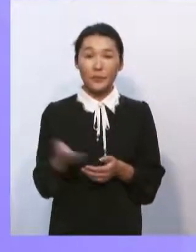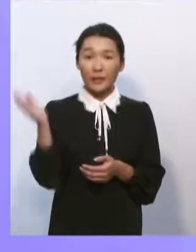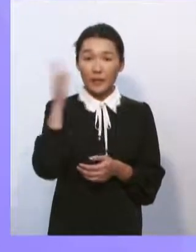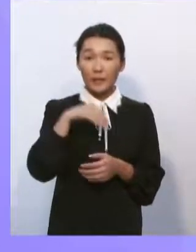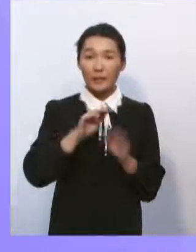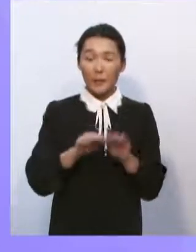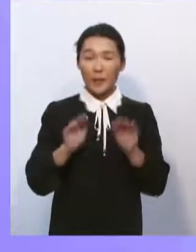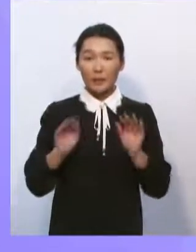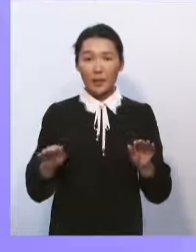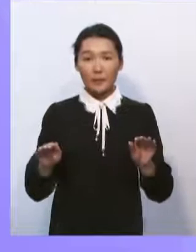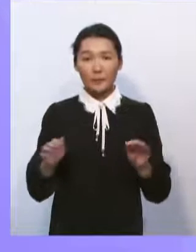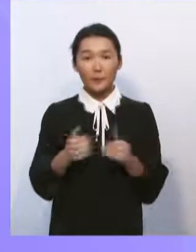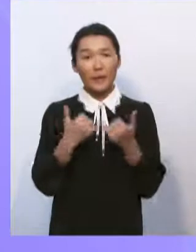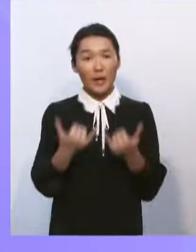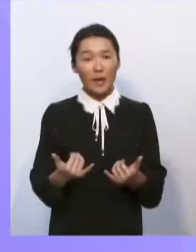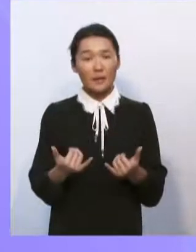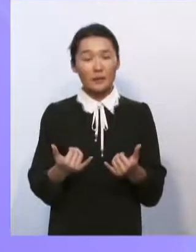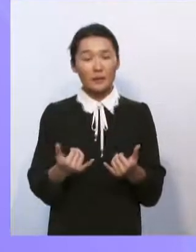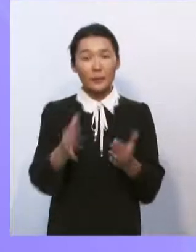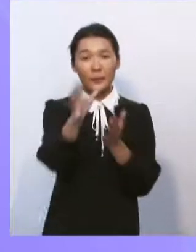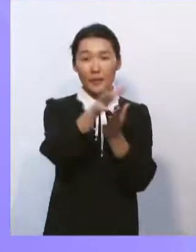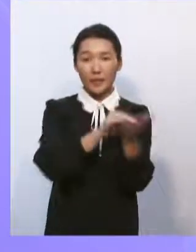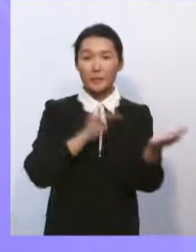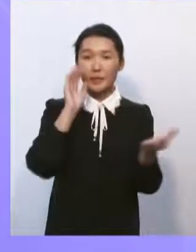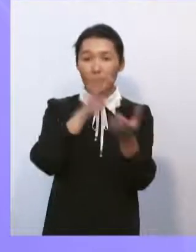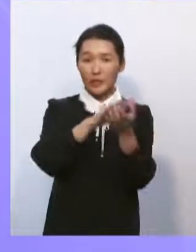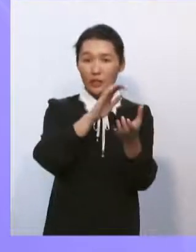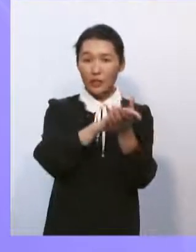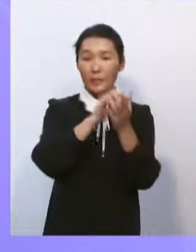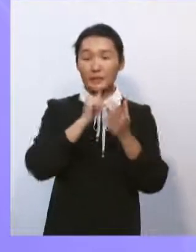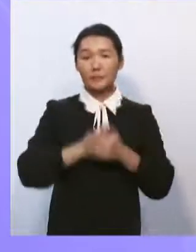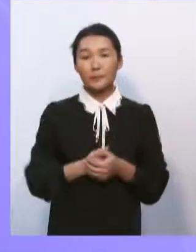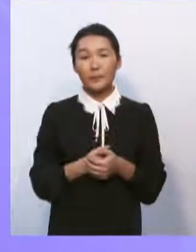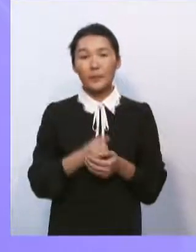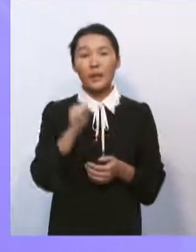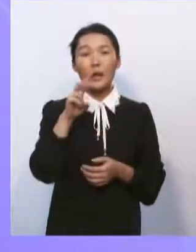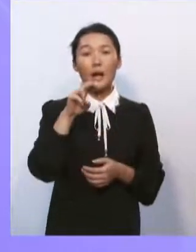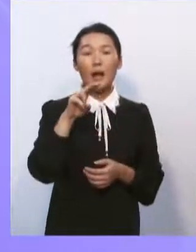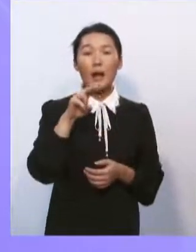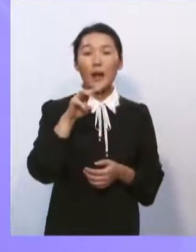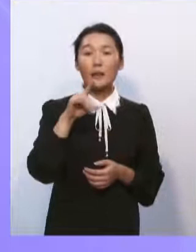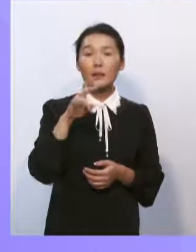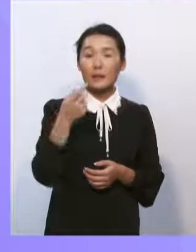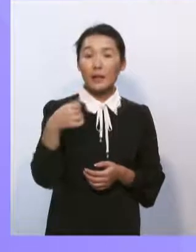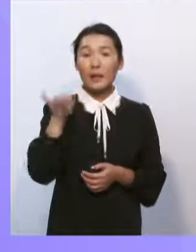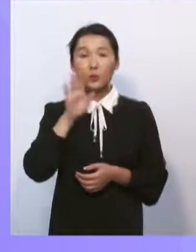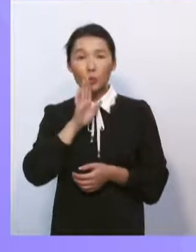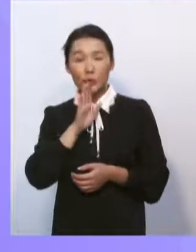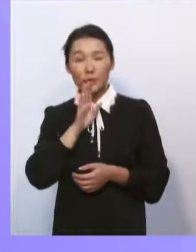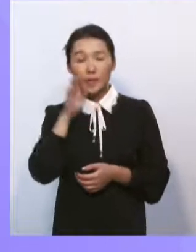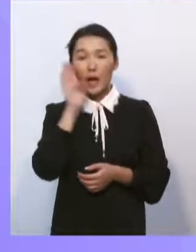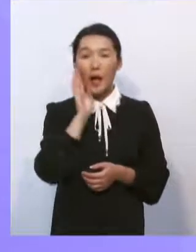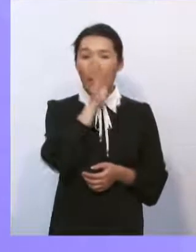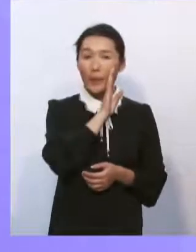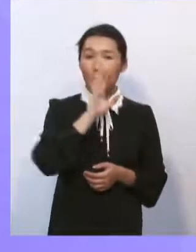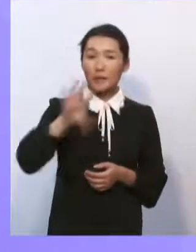Келгиле балдар, азыр текст менен таанышабыз. Алтынай аттуу кыз апасынын